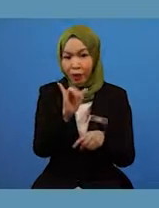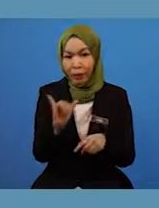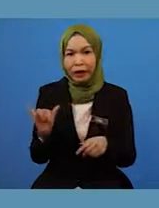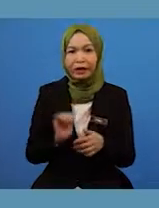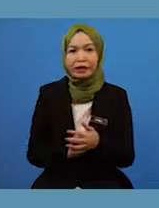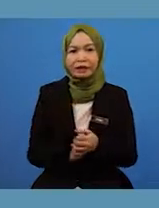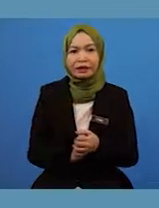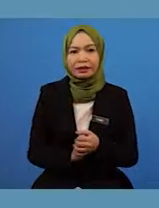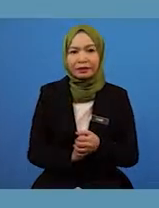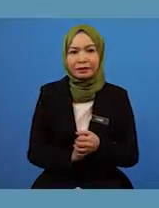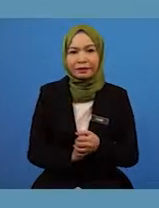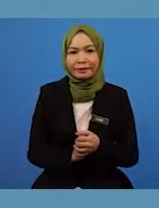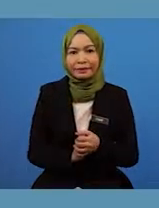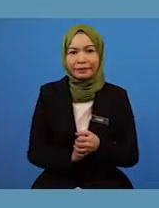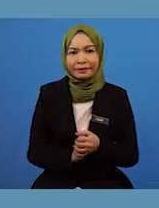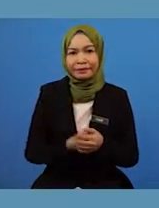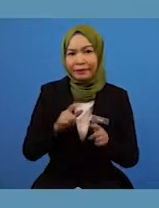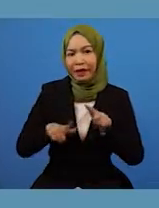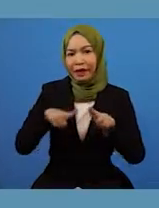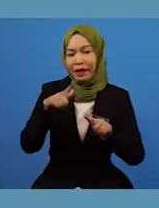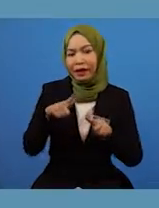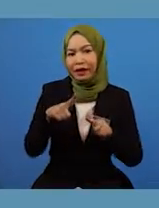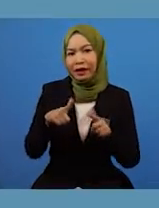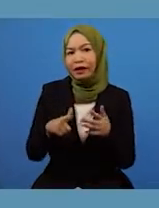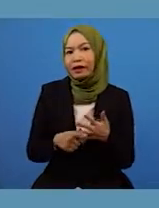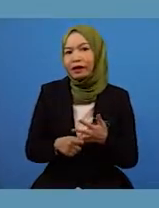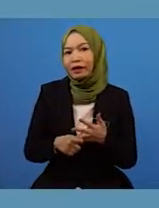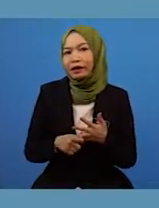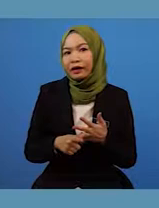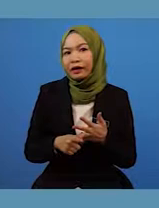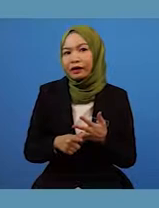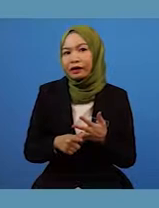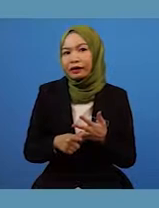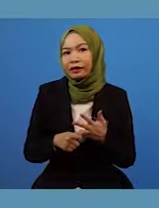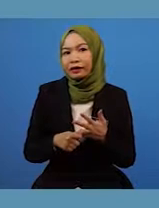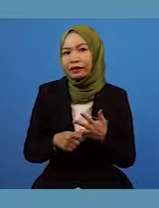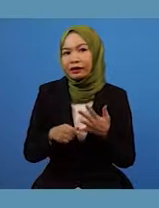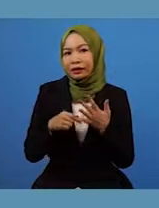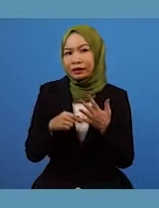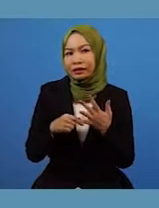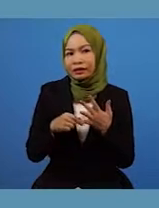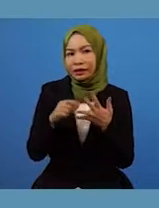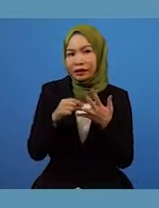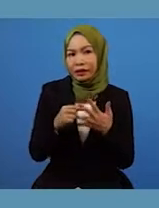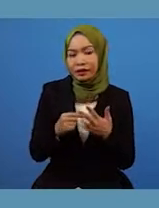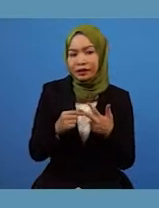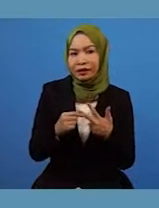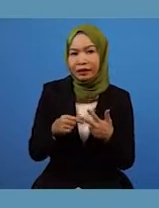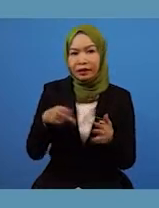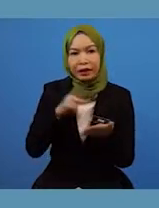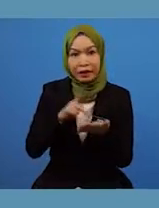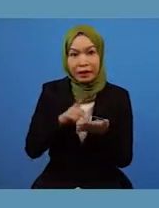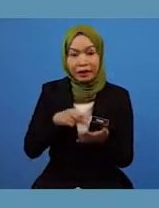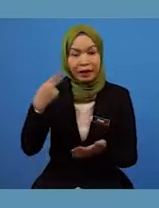50,190 joule. Dan langkah terakhir iaitu mengira haba pembakaran yang